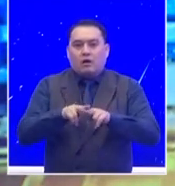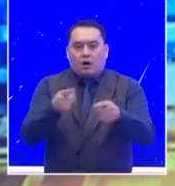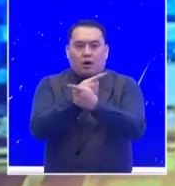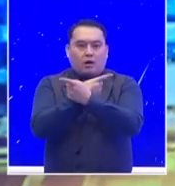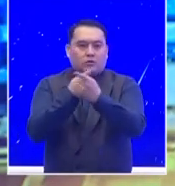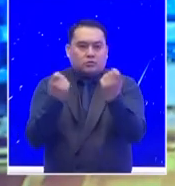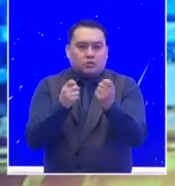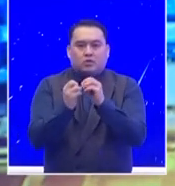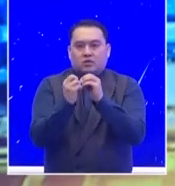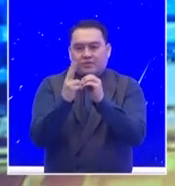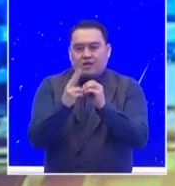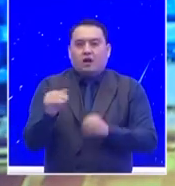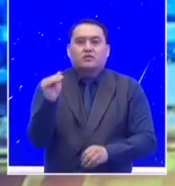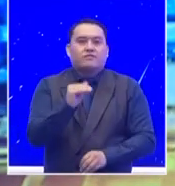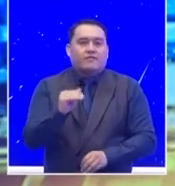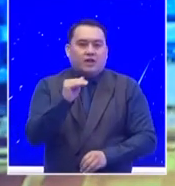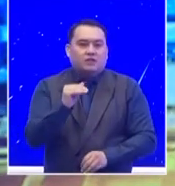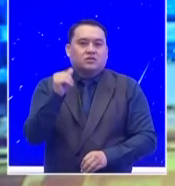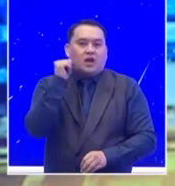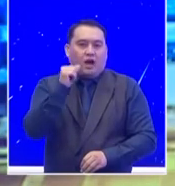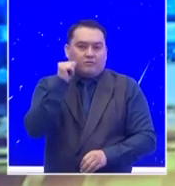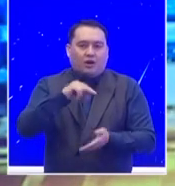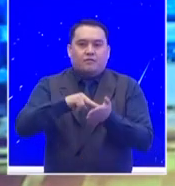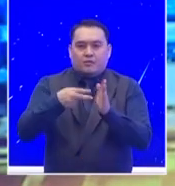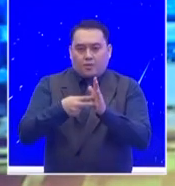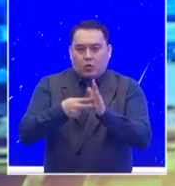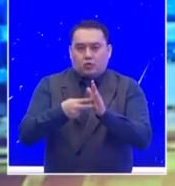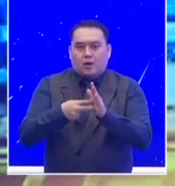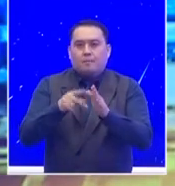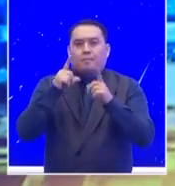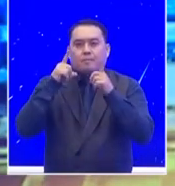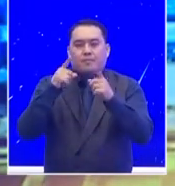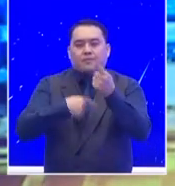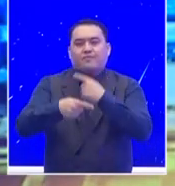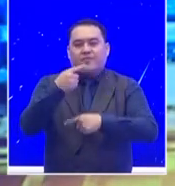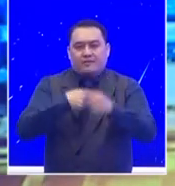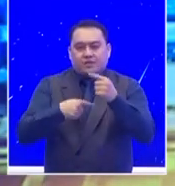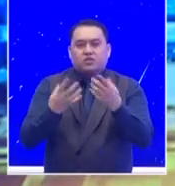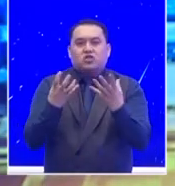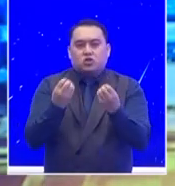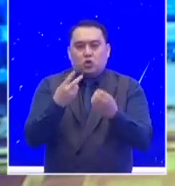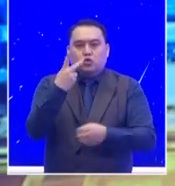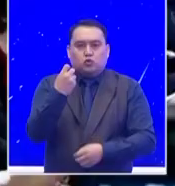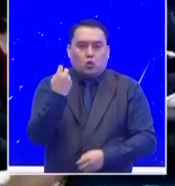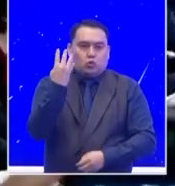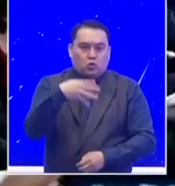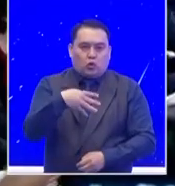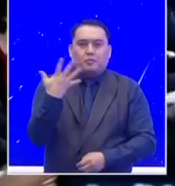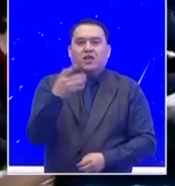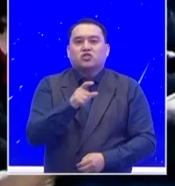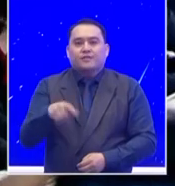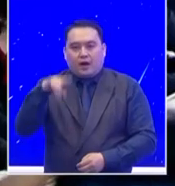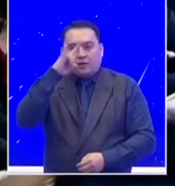правительства. Как сообщил он, уже завтра, 12 февраля, запланирован вывоз из КНР еще 145